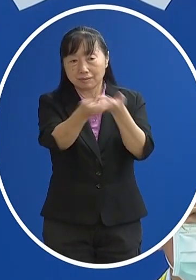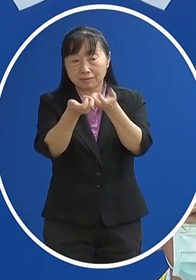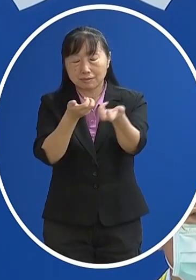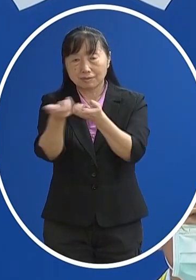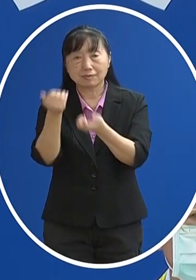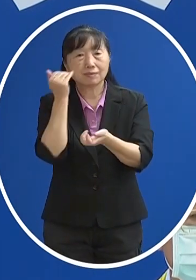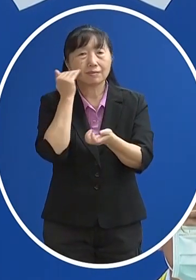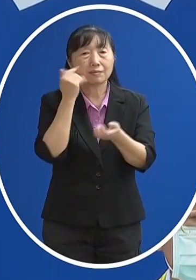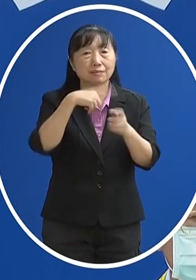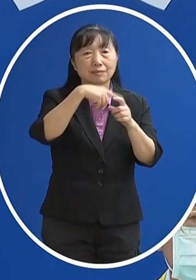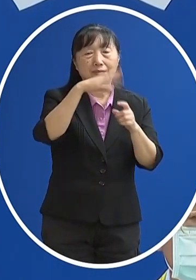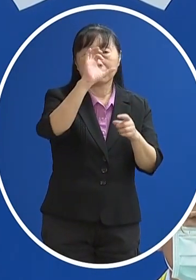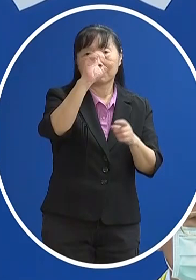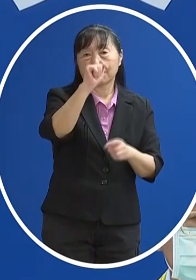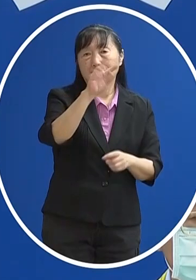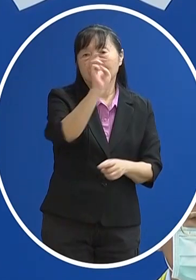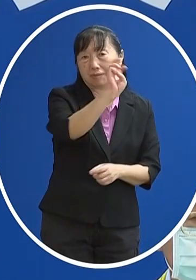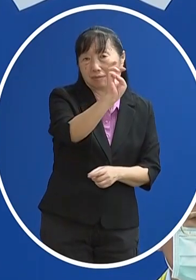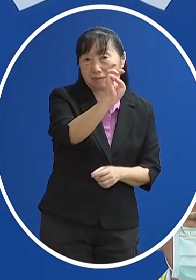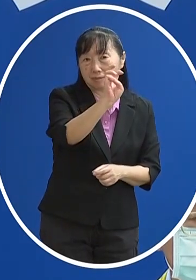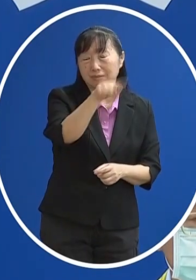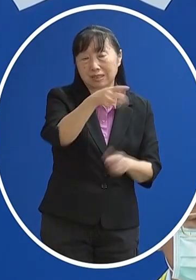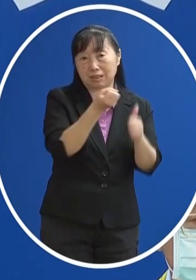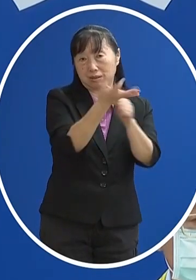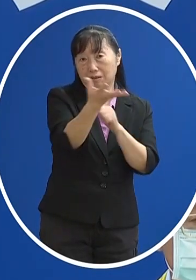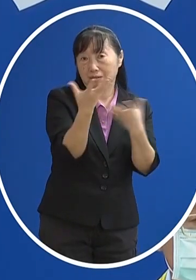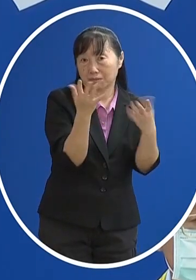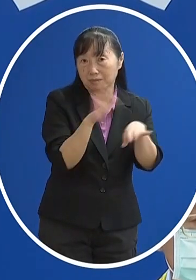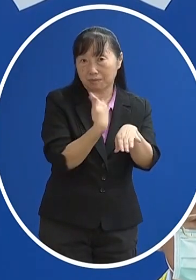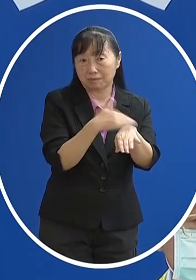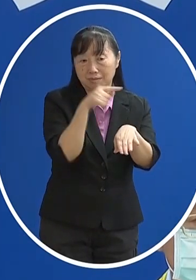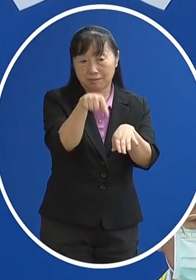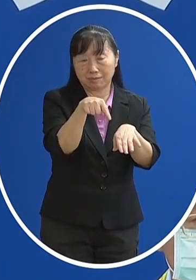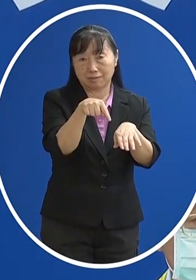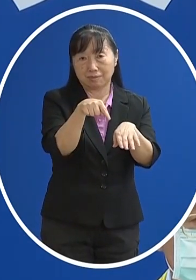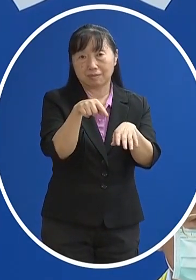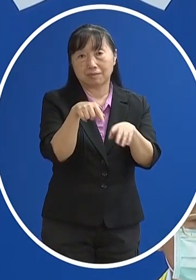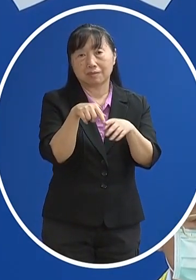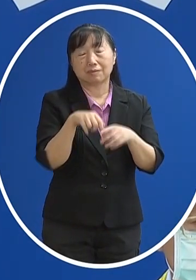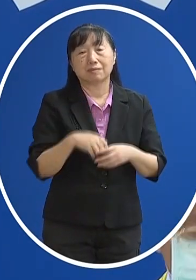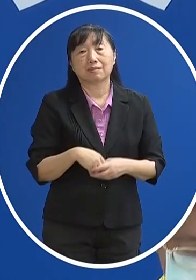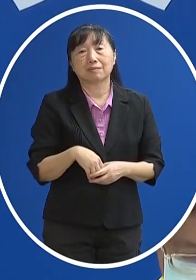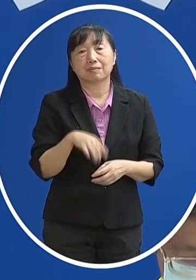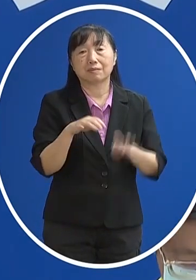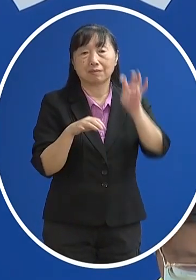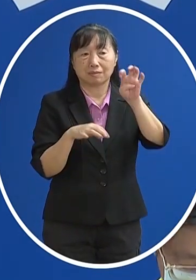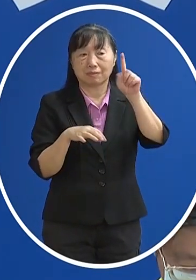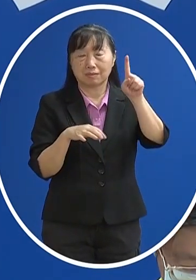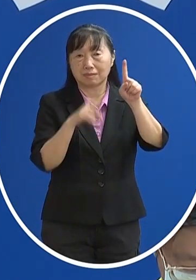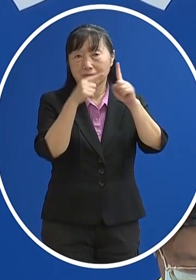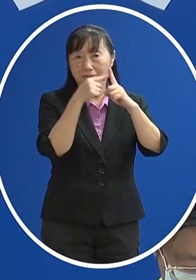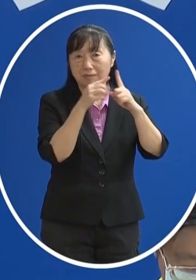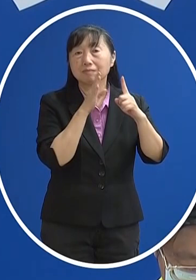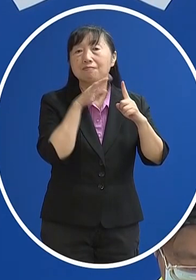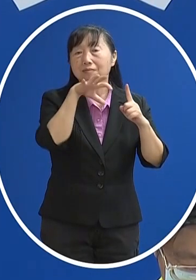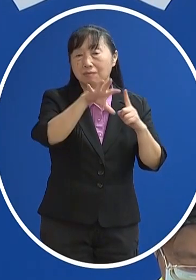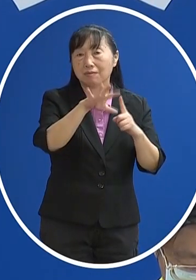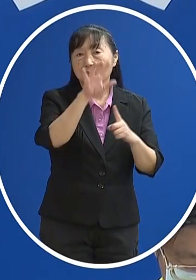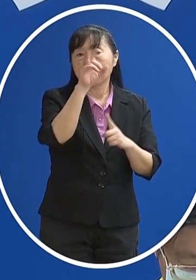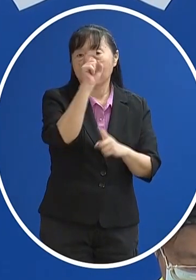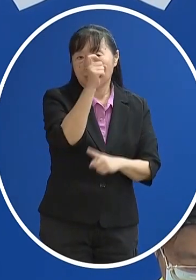们如果讲30以上，就是说比较不具传染力的这个部分的话，那这个41人当中是